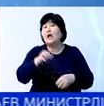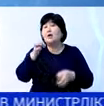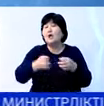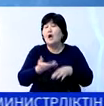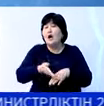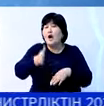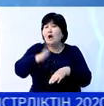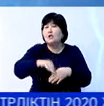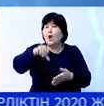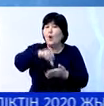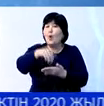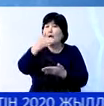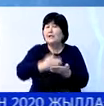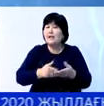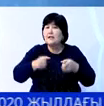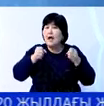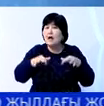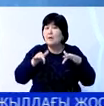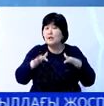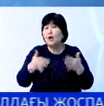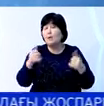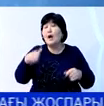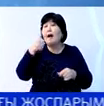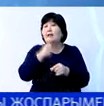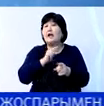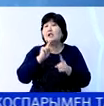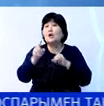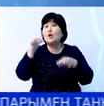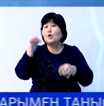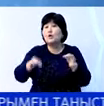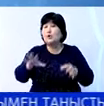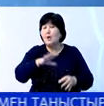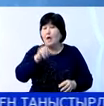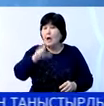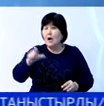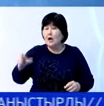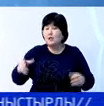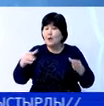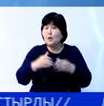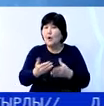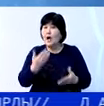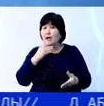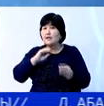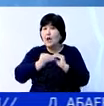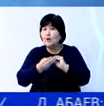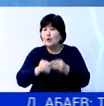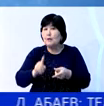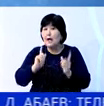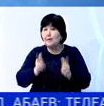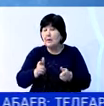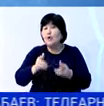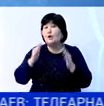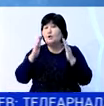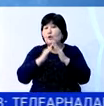аса ауыр санатындағы қылмыстық іс бойынша бүгін алғашқы сот отырысы болды. Адамдар тобының алдын ала сөз байласуымен тұрғын